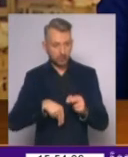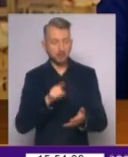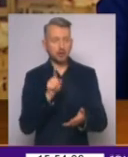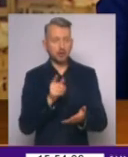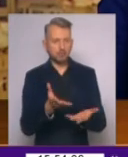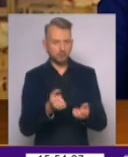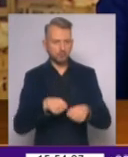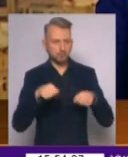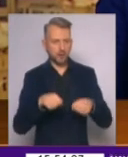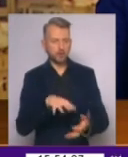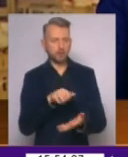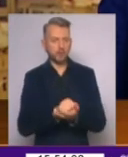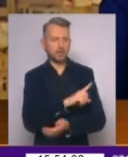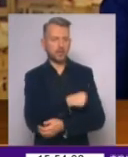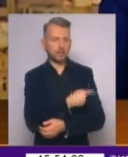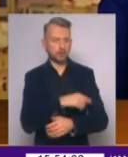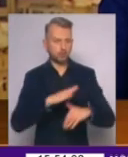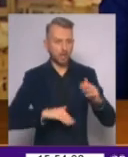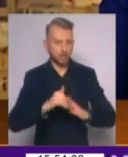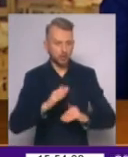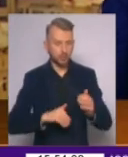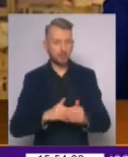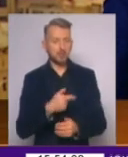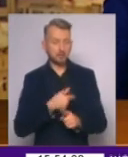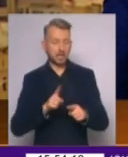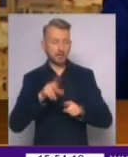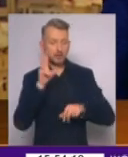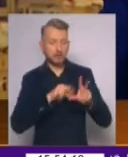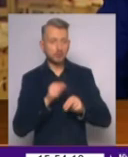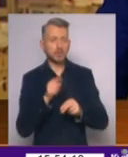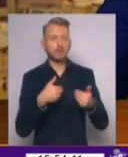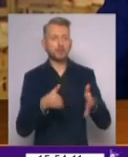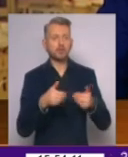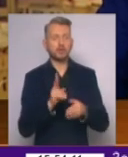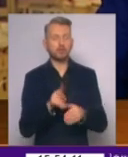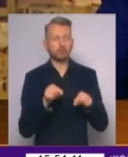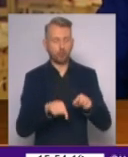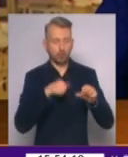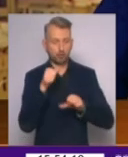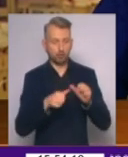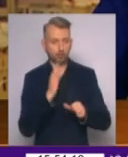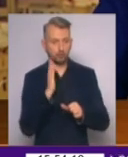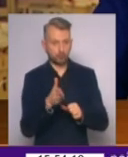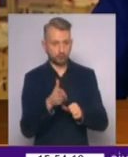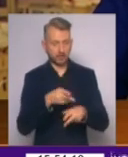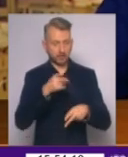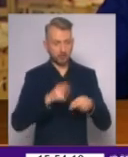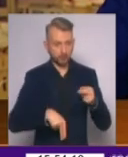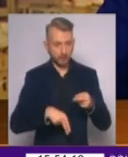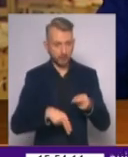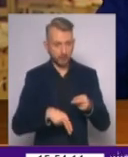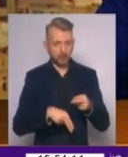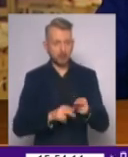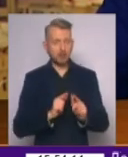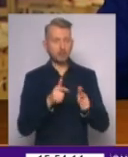займатися лікарською практикою. От, власне, ми на це надіємося, що ті випускники, які хоча б цього року вже будуть